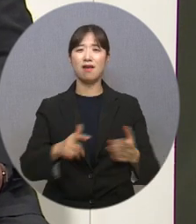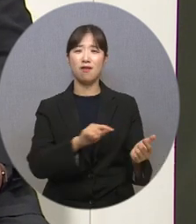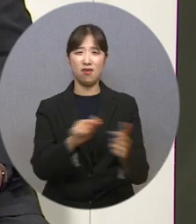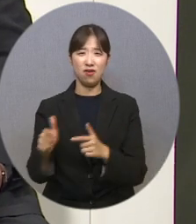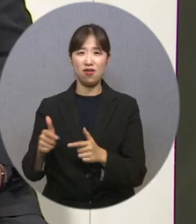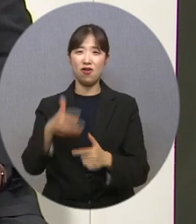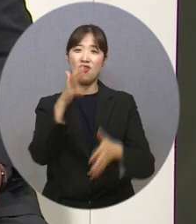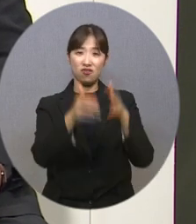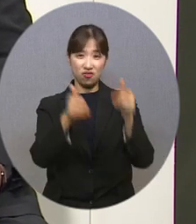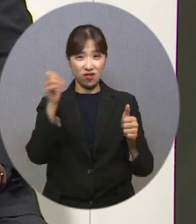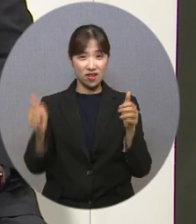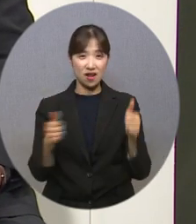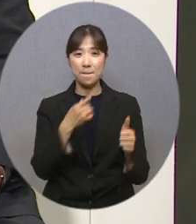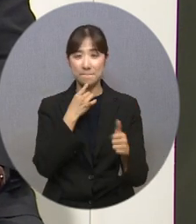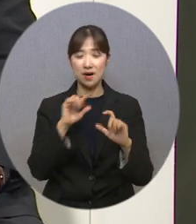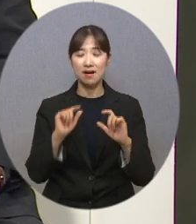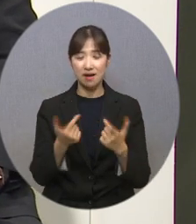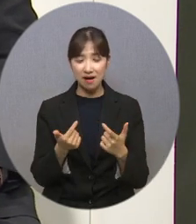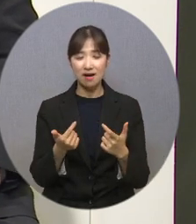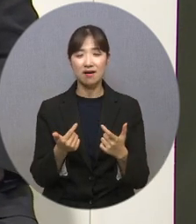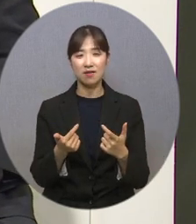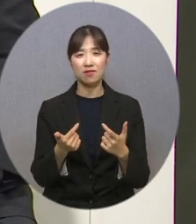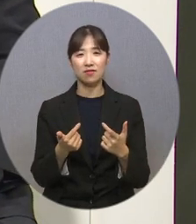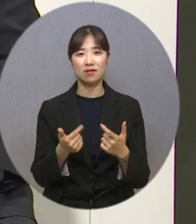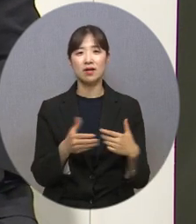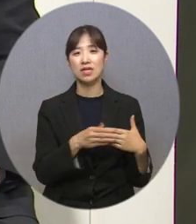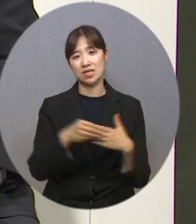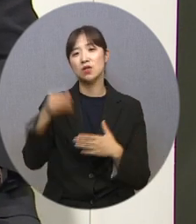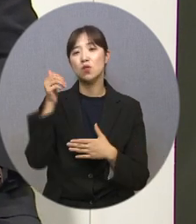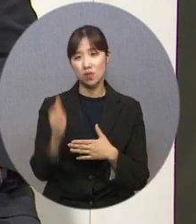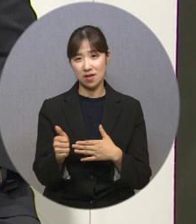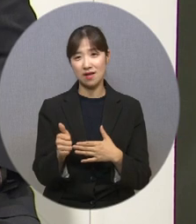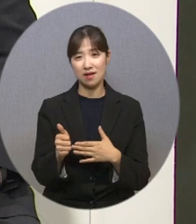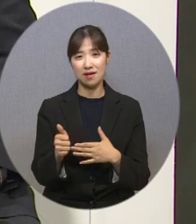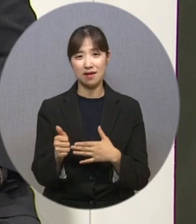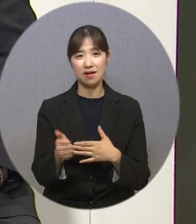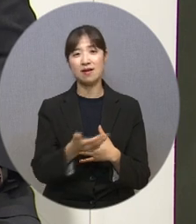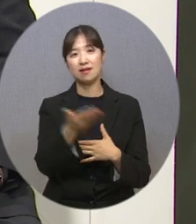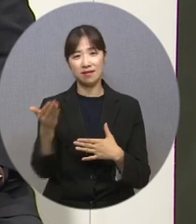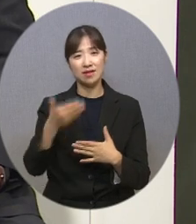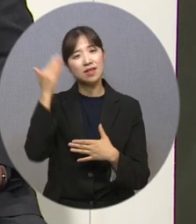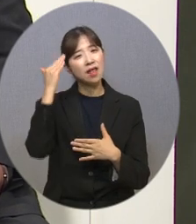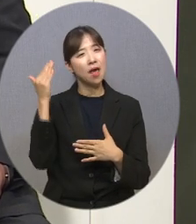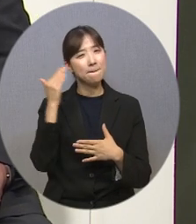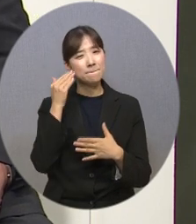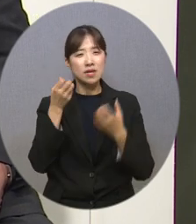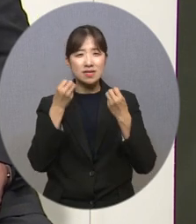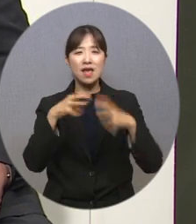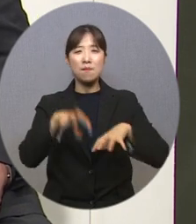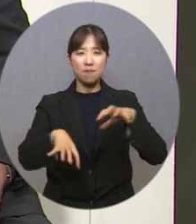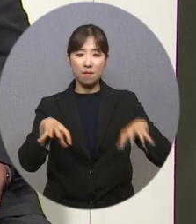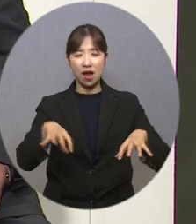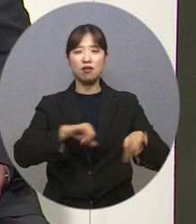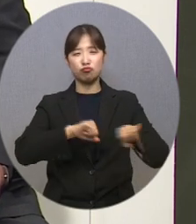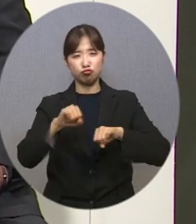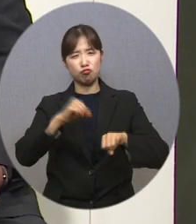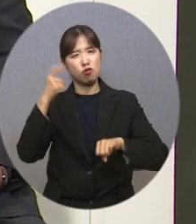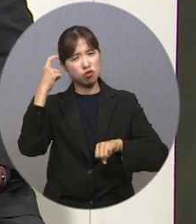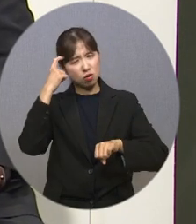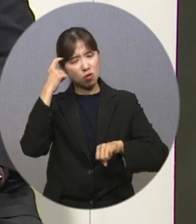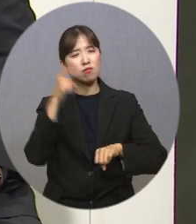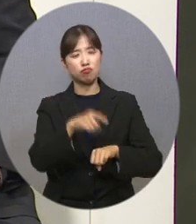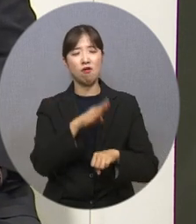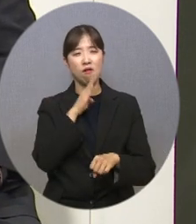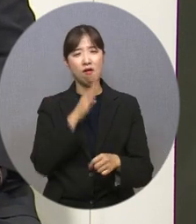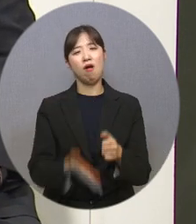여러 정상들뿐만 아니라 지도자들이 우리 대한민국의 새마을 정신 운동은 참